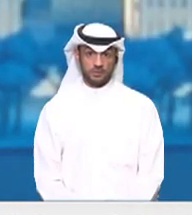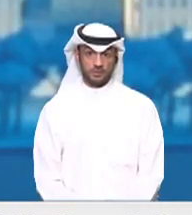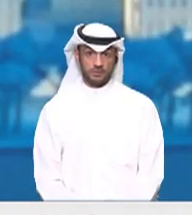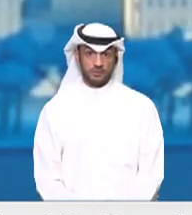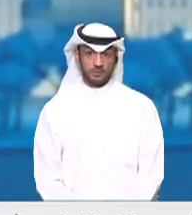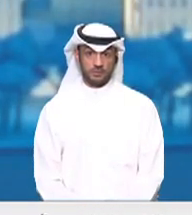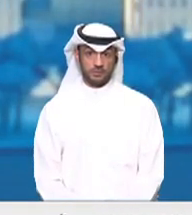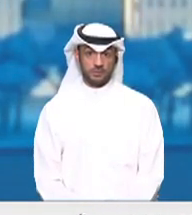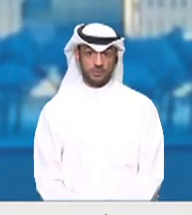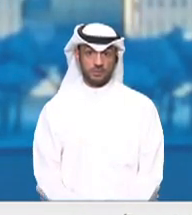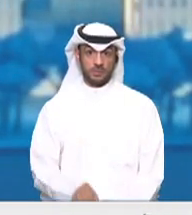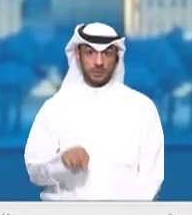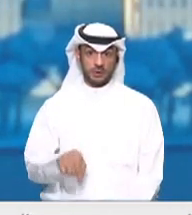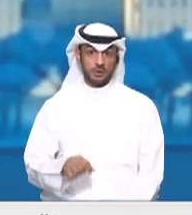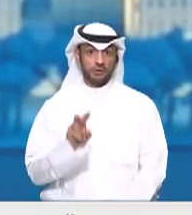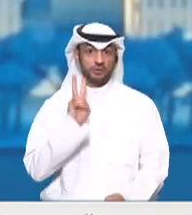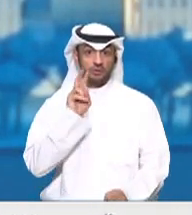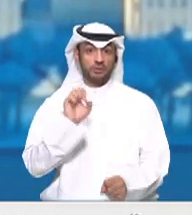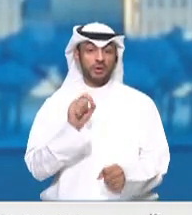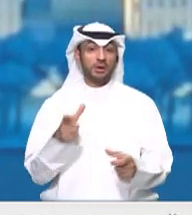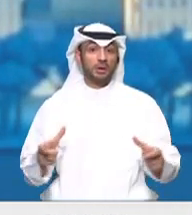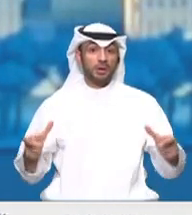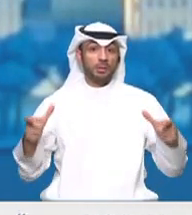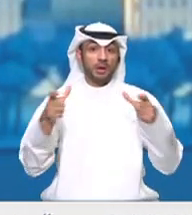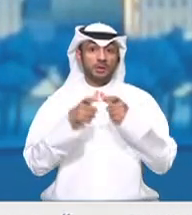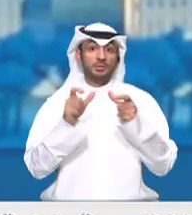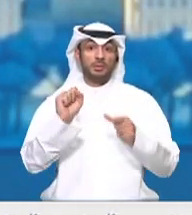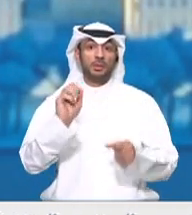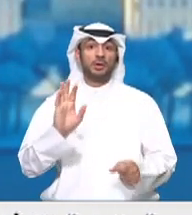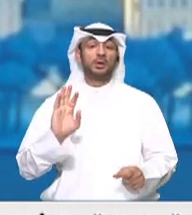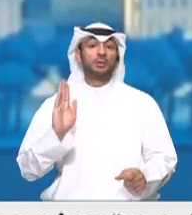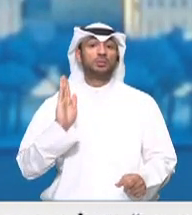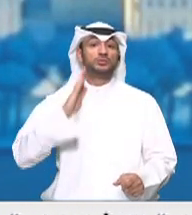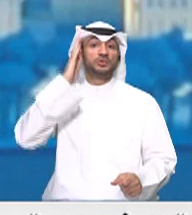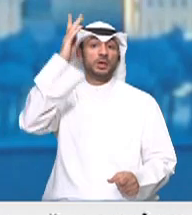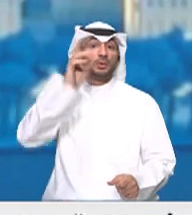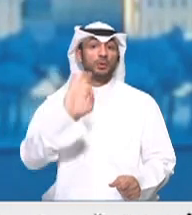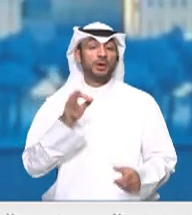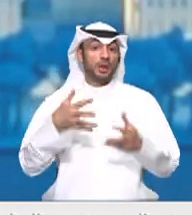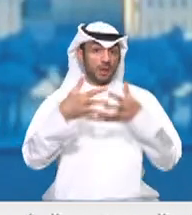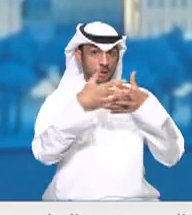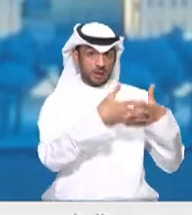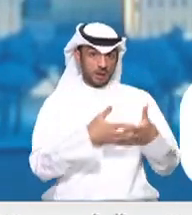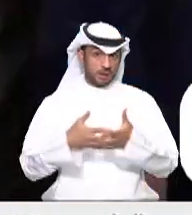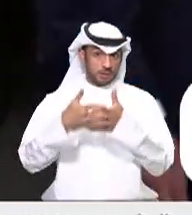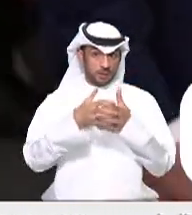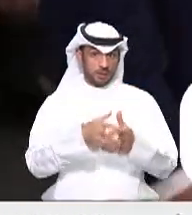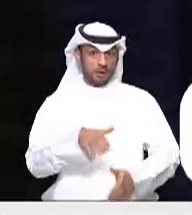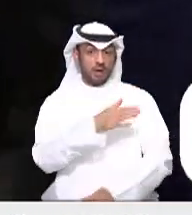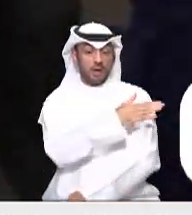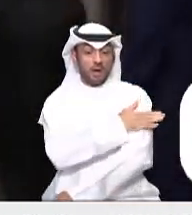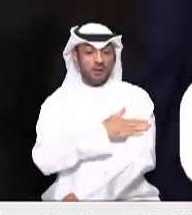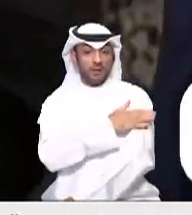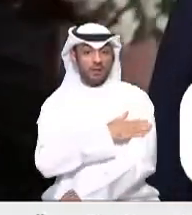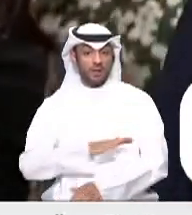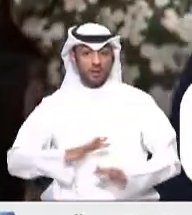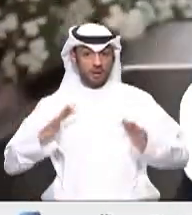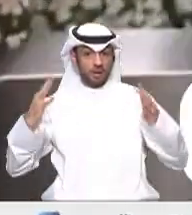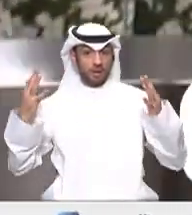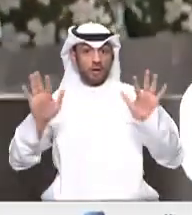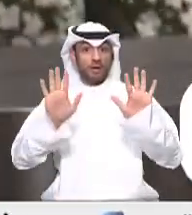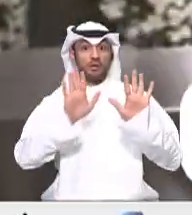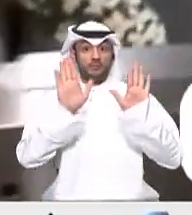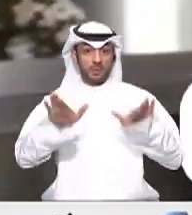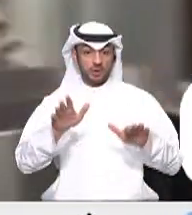تواصلت أعمال قمة المستقبل في مقر الأمم المتحدة في نيويورك، وكانت الدول الأعضاء في المنظمة الدولية قد تبنت